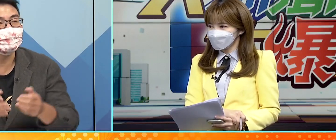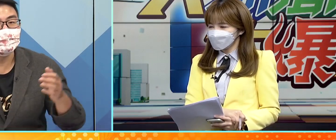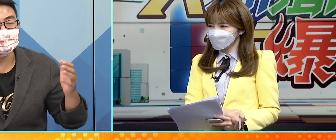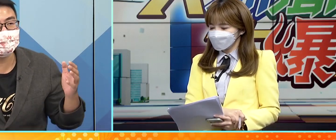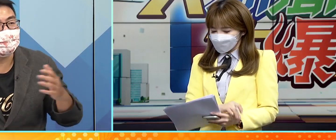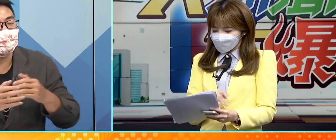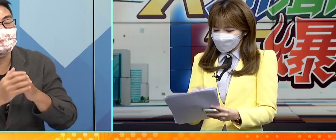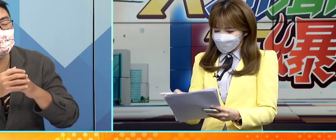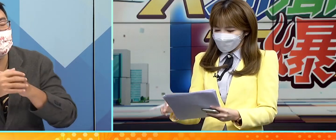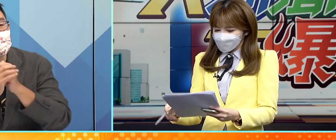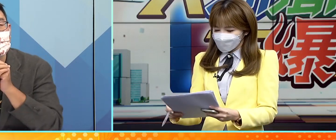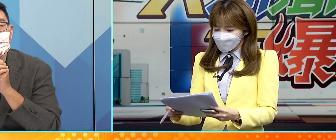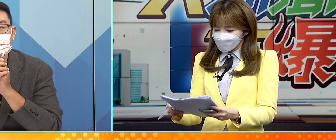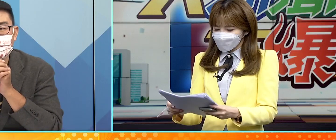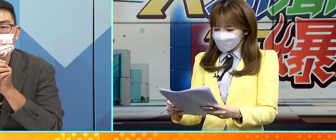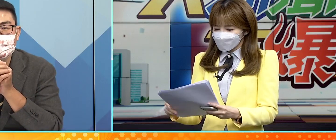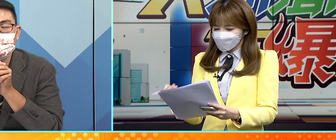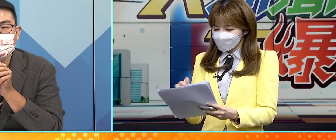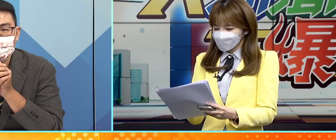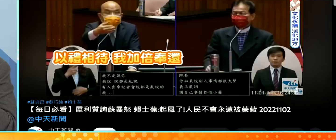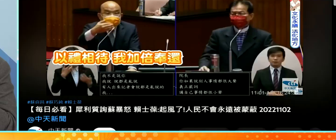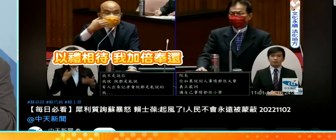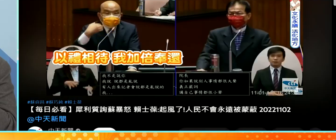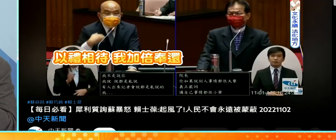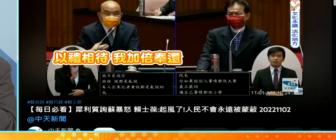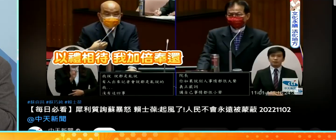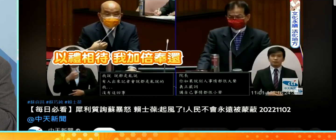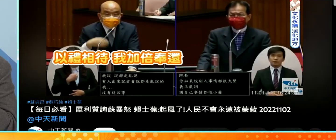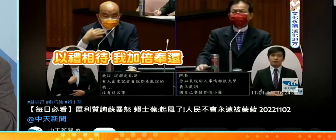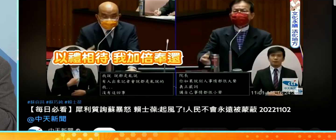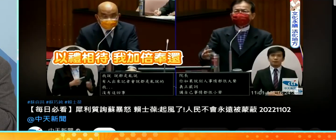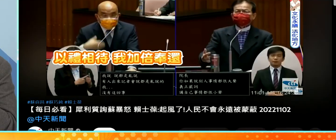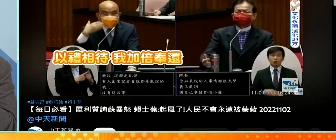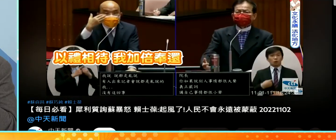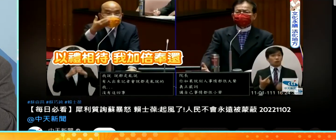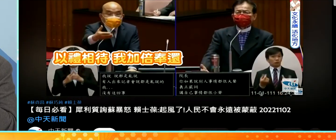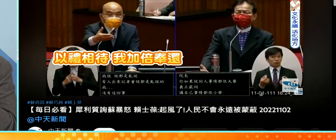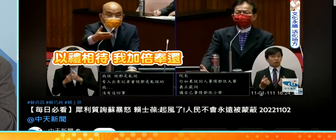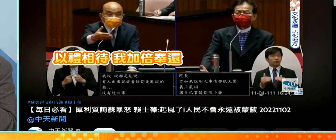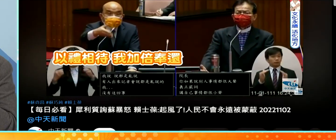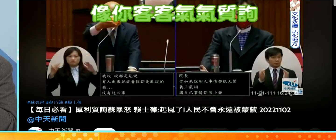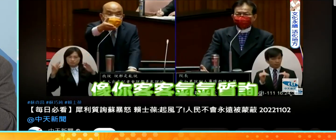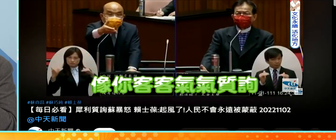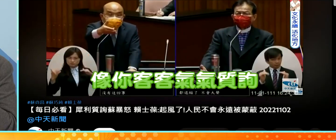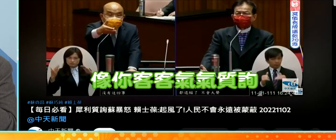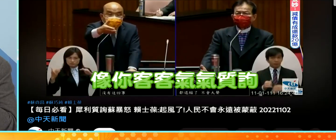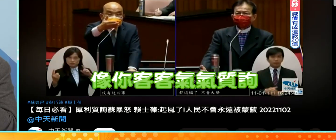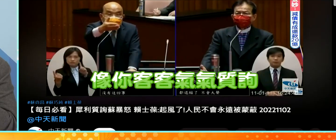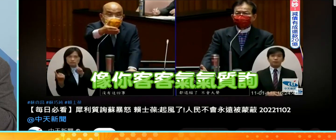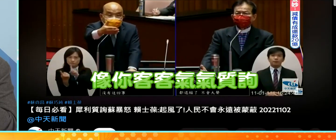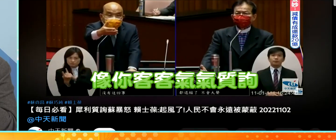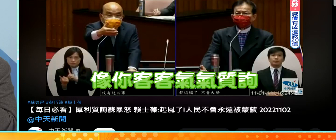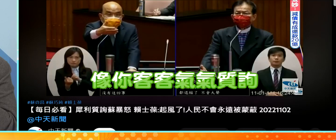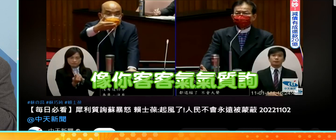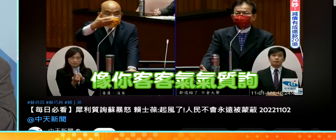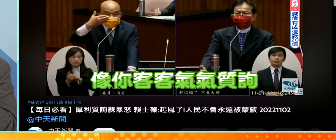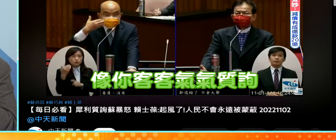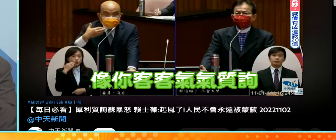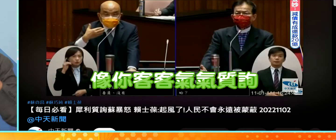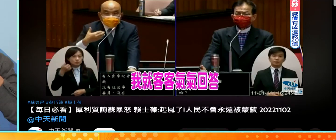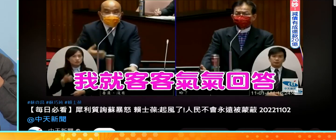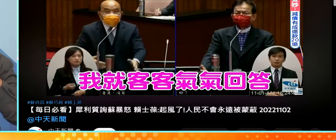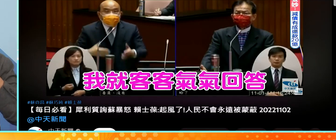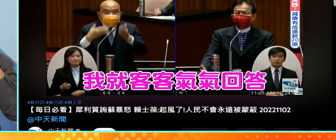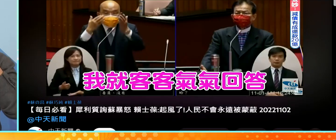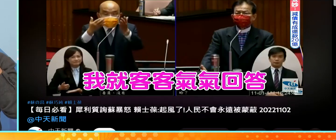所以这个哦，我觉得。这个是苏贞昌一贯的风格，叫做以攻击代替防守、 啊、 就是